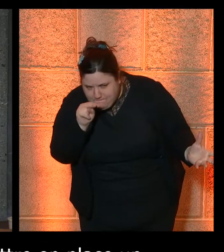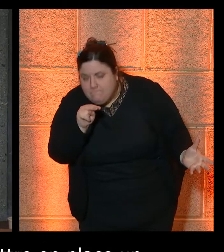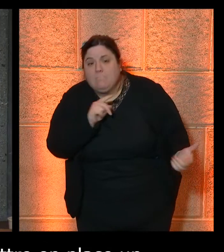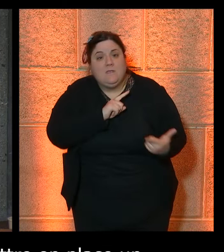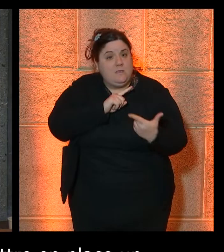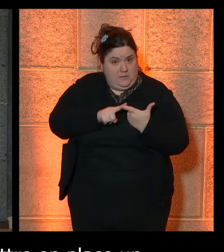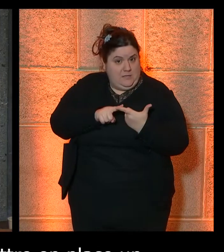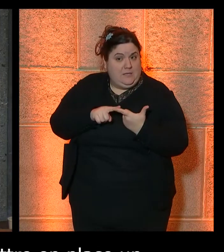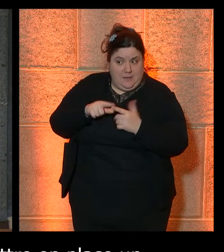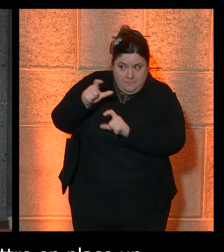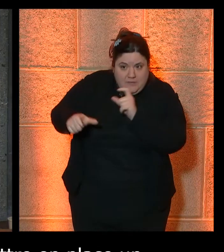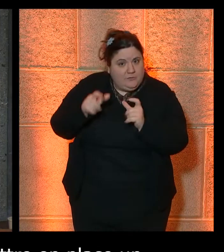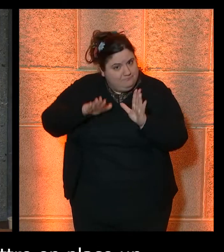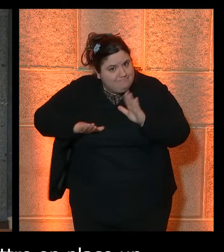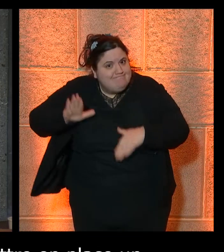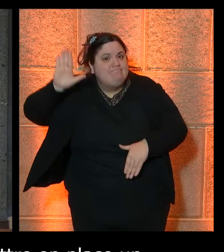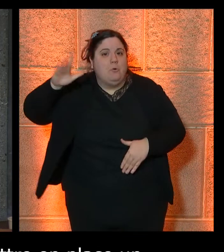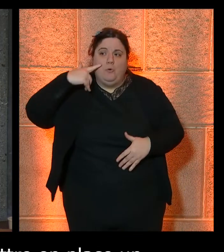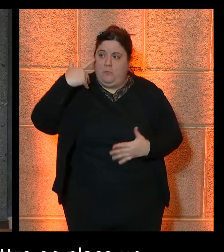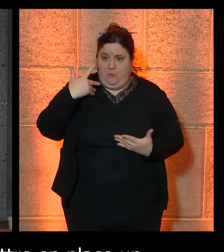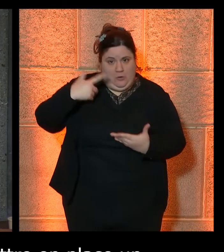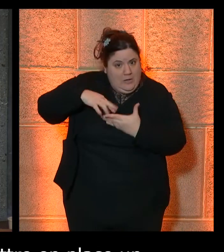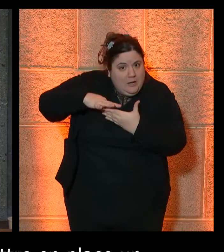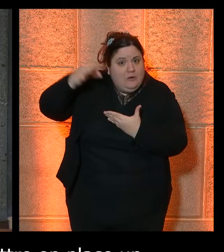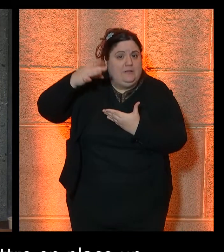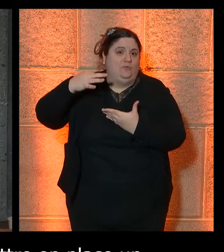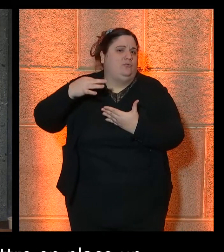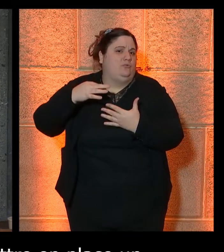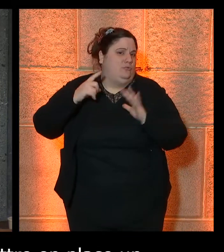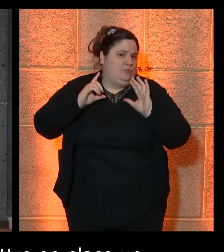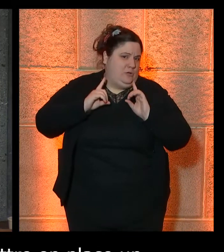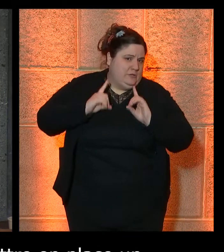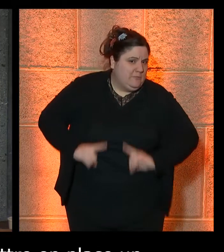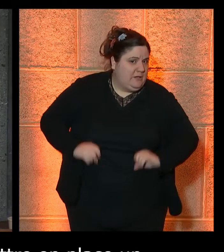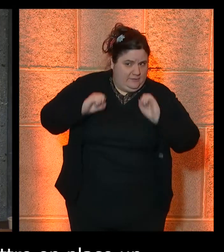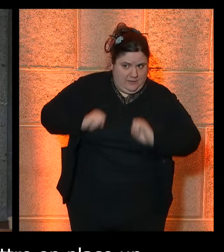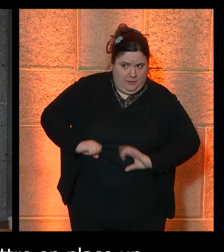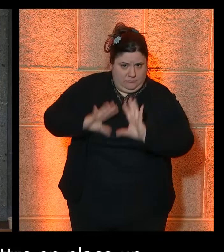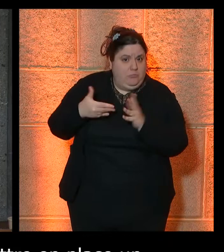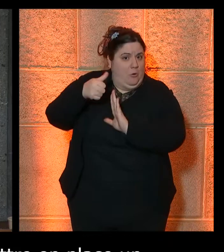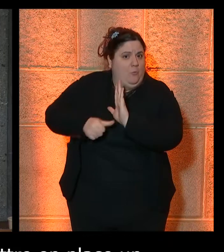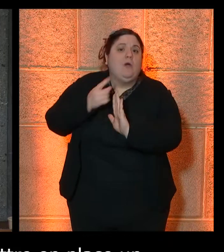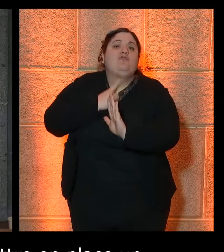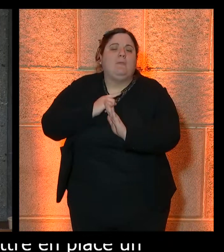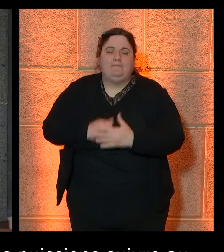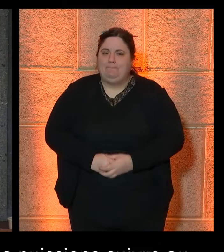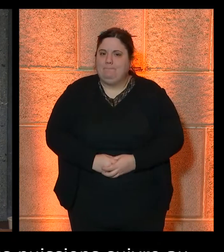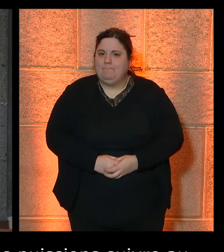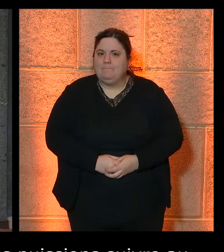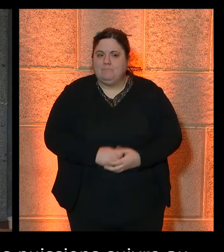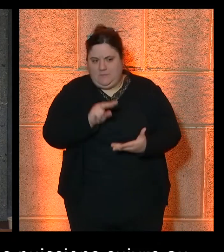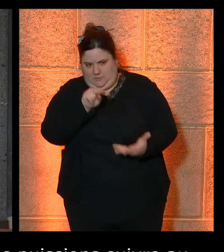aux élections législatives du mois de juin. Donc cet observatoire, il a